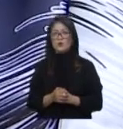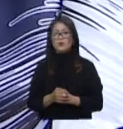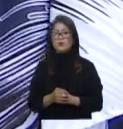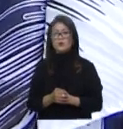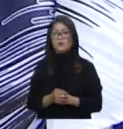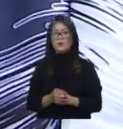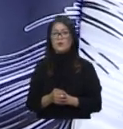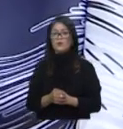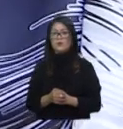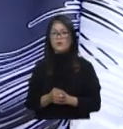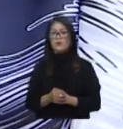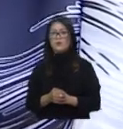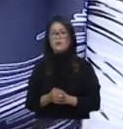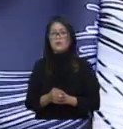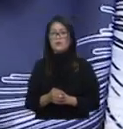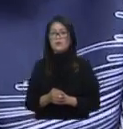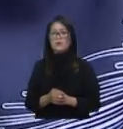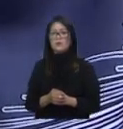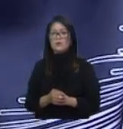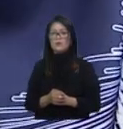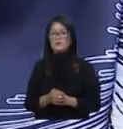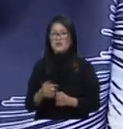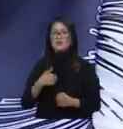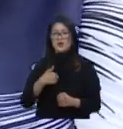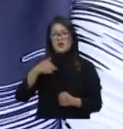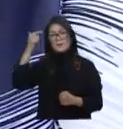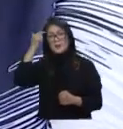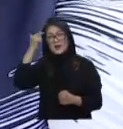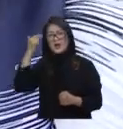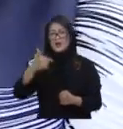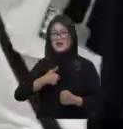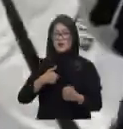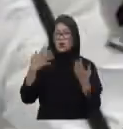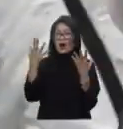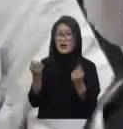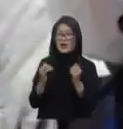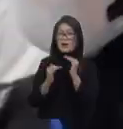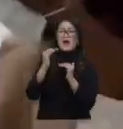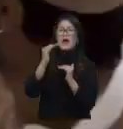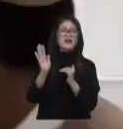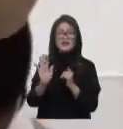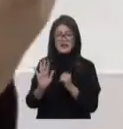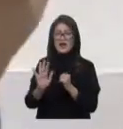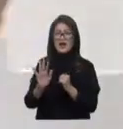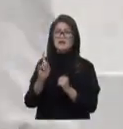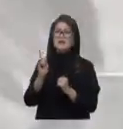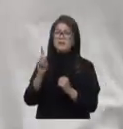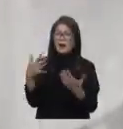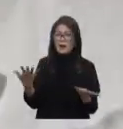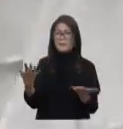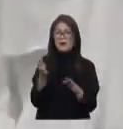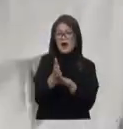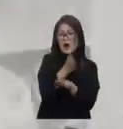Menurut Mbak aja? Ideal saja jangan naik dulu deh. Kenapa? Idealnya. Kenapa? Karena kita kan habis kena pandemi